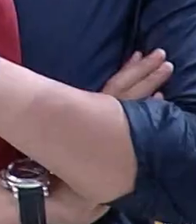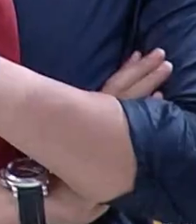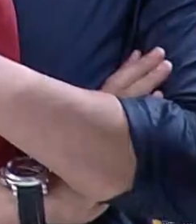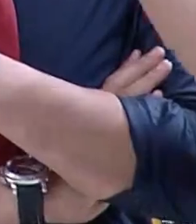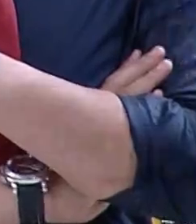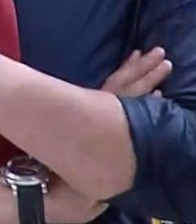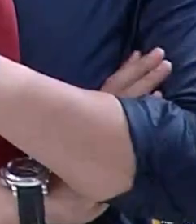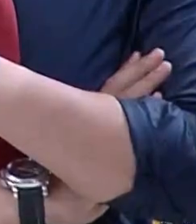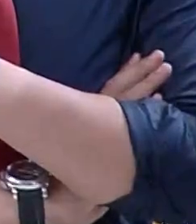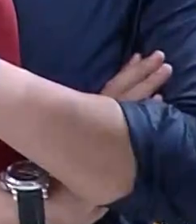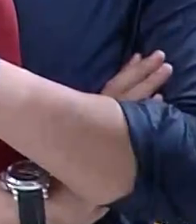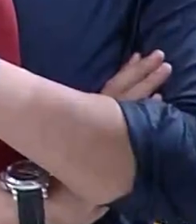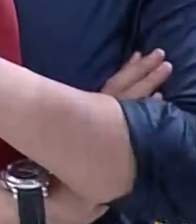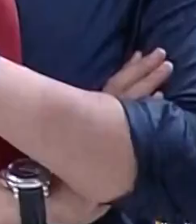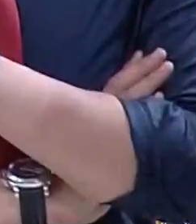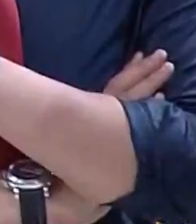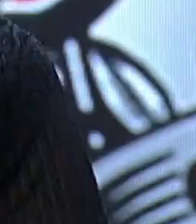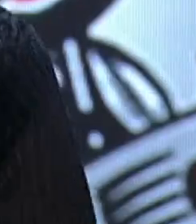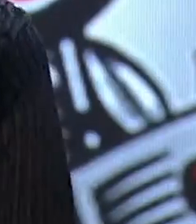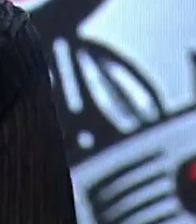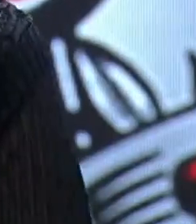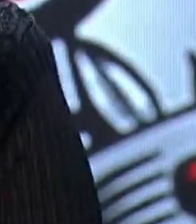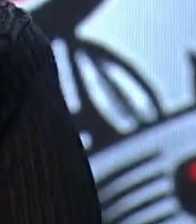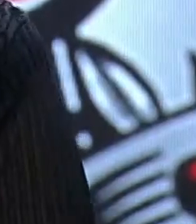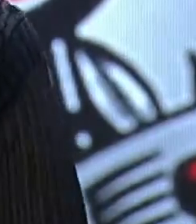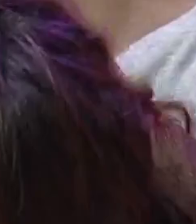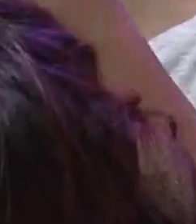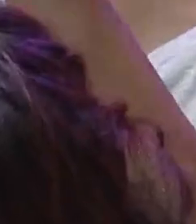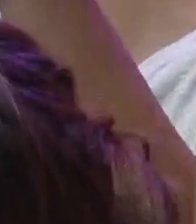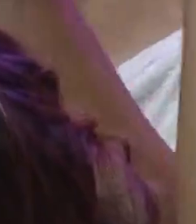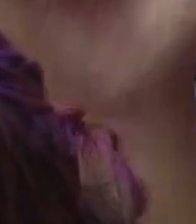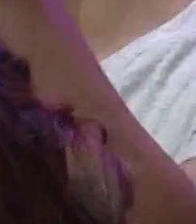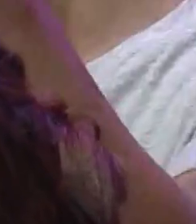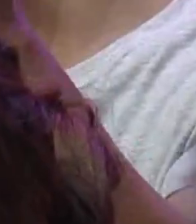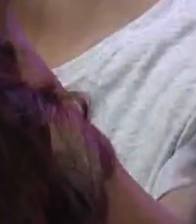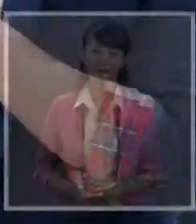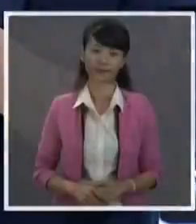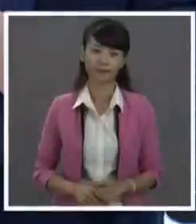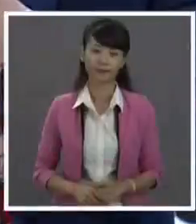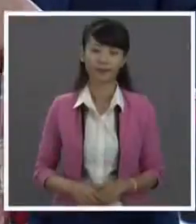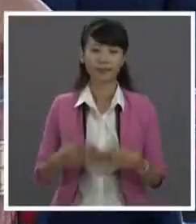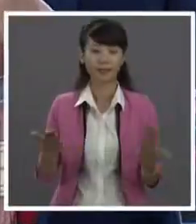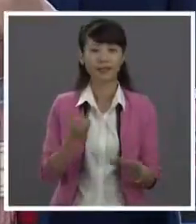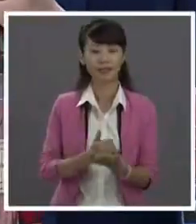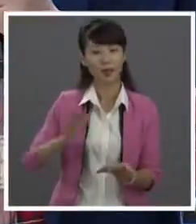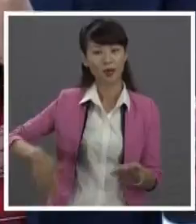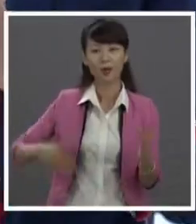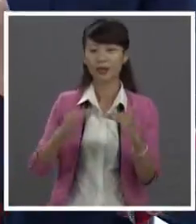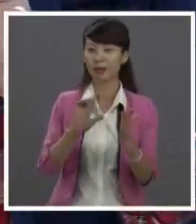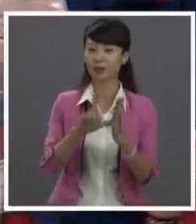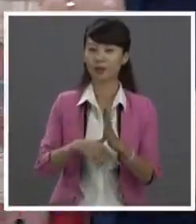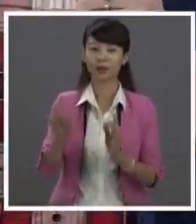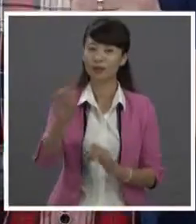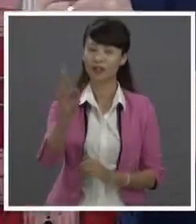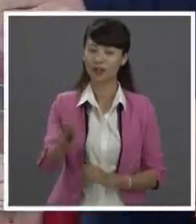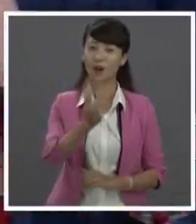说我一定要来和他们见见面，谢谢。哇， 太好了太好了。 今天在后台的时候，老师一进来，谁是